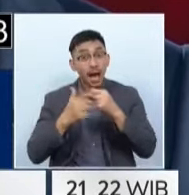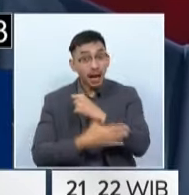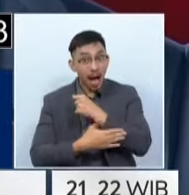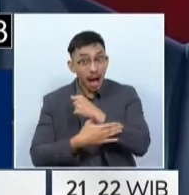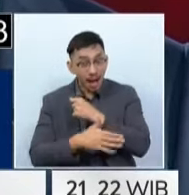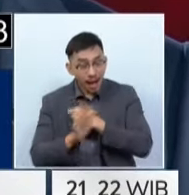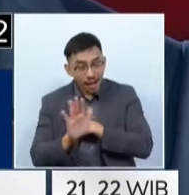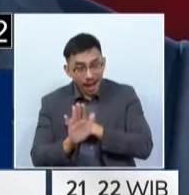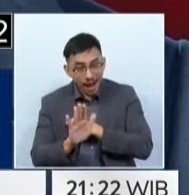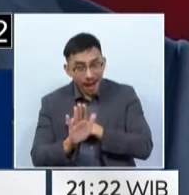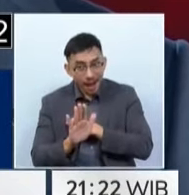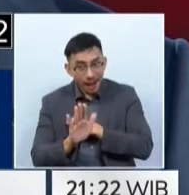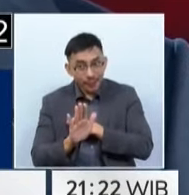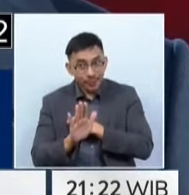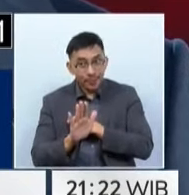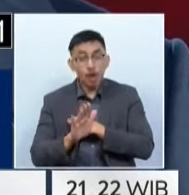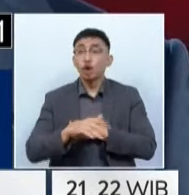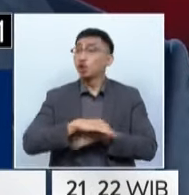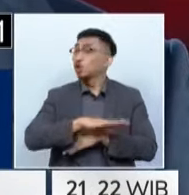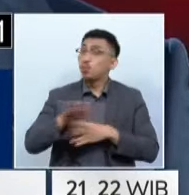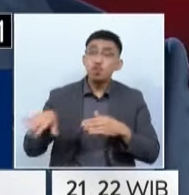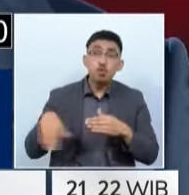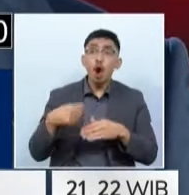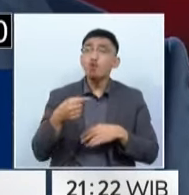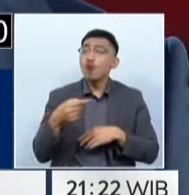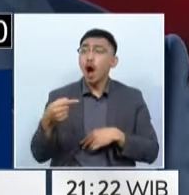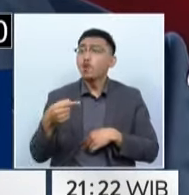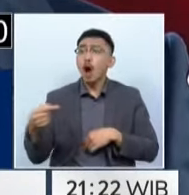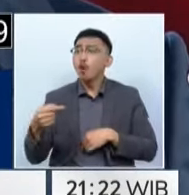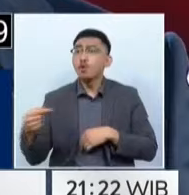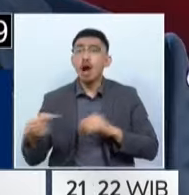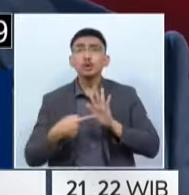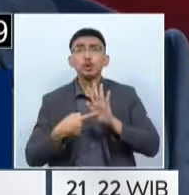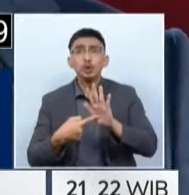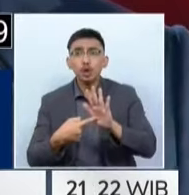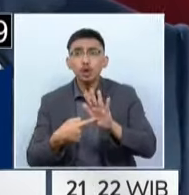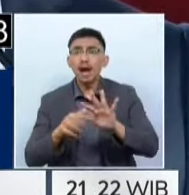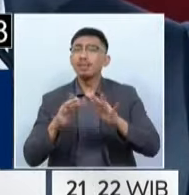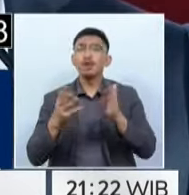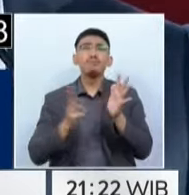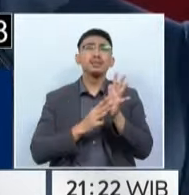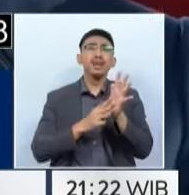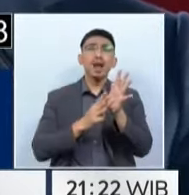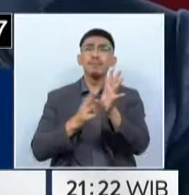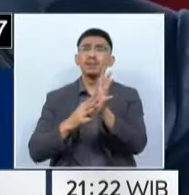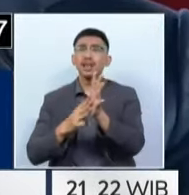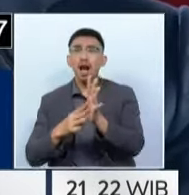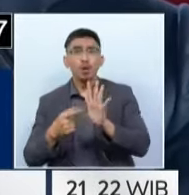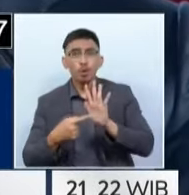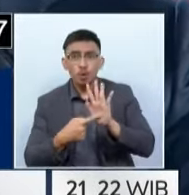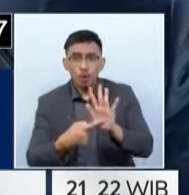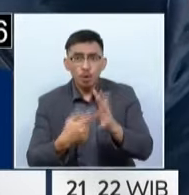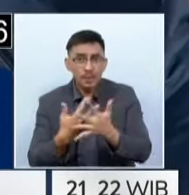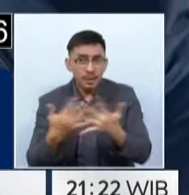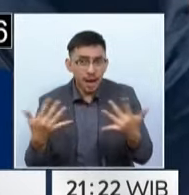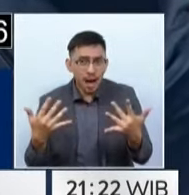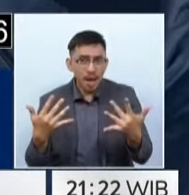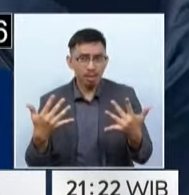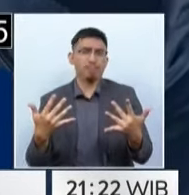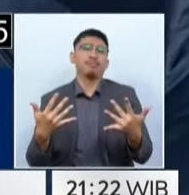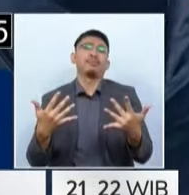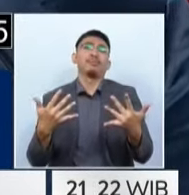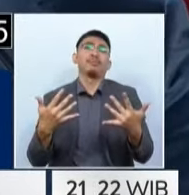buka semua kekurangan kita semua masalah kita kita buka di depan umum Apakah itu